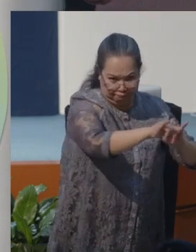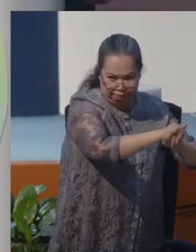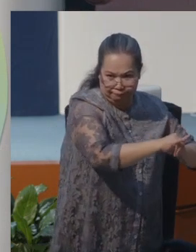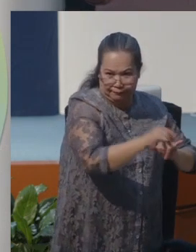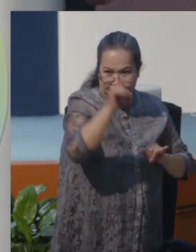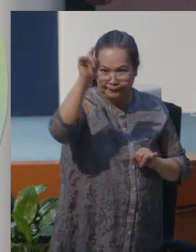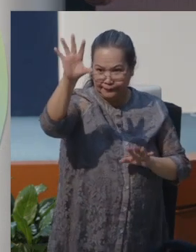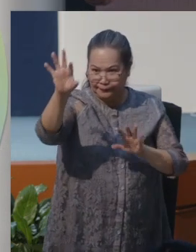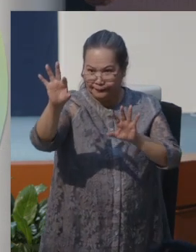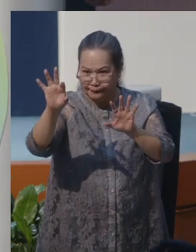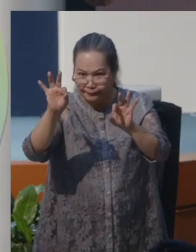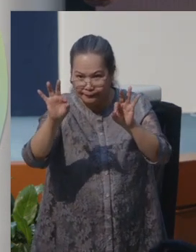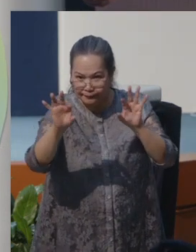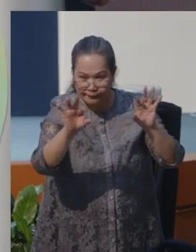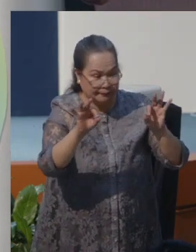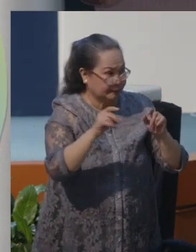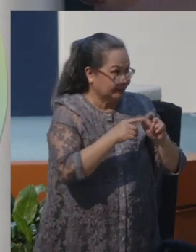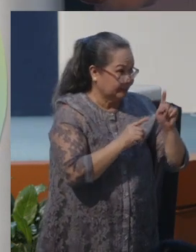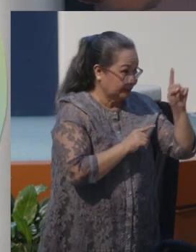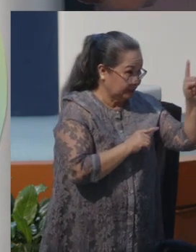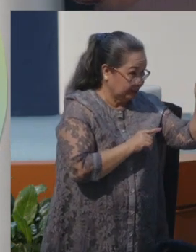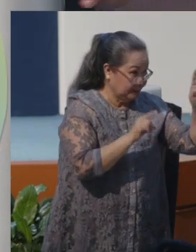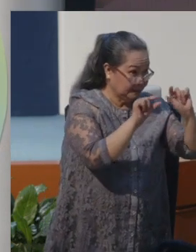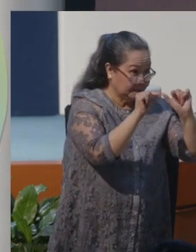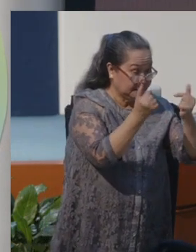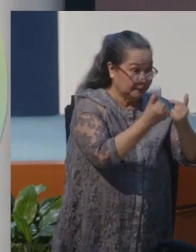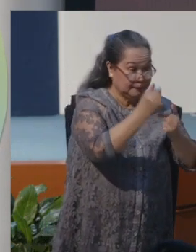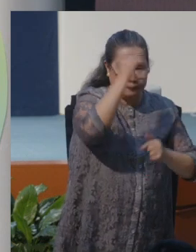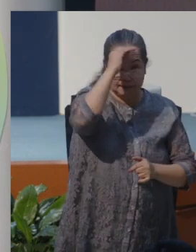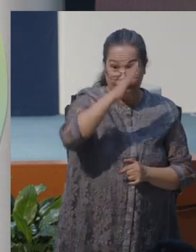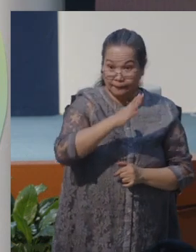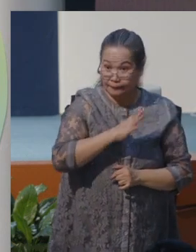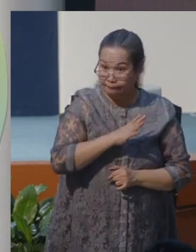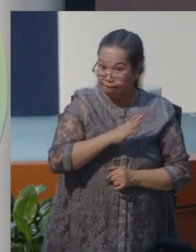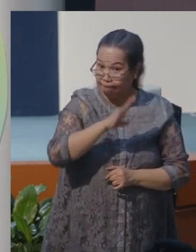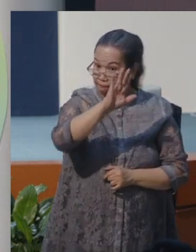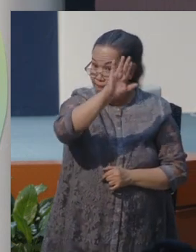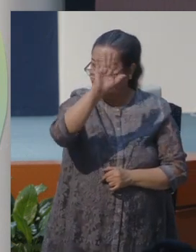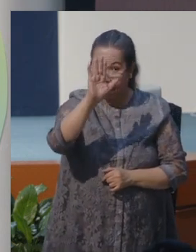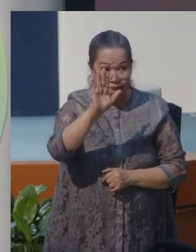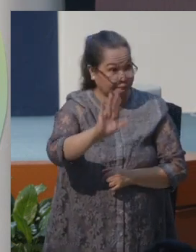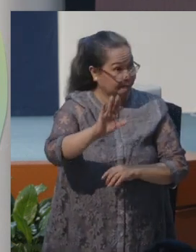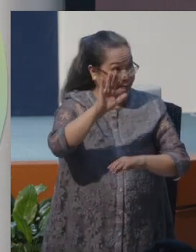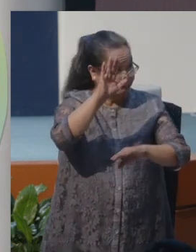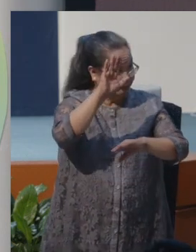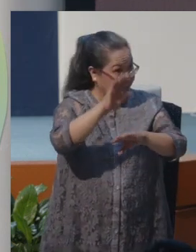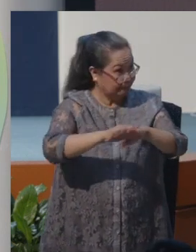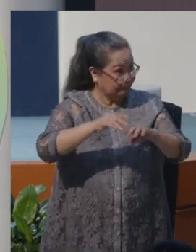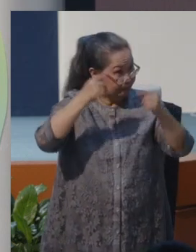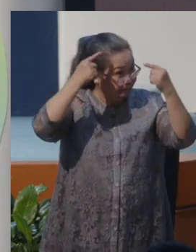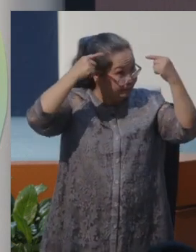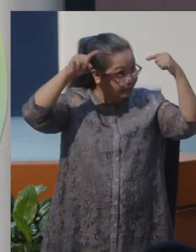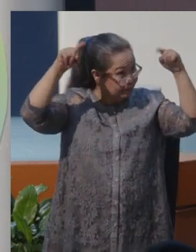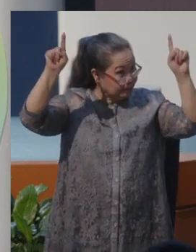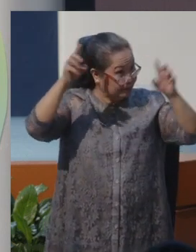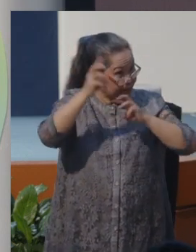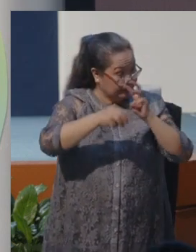Panginoong Hesukristo ang isang grupo ng mga lalaki na hindi kailanman tatawaging matagumpay ng ating